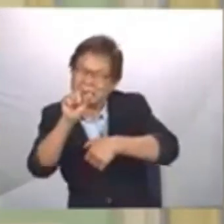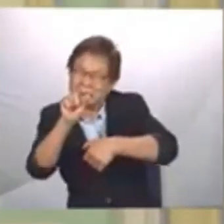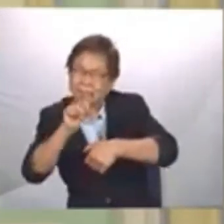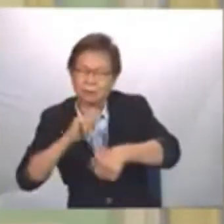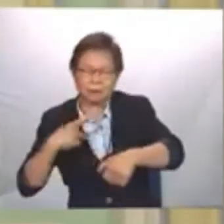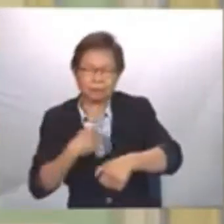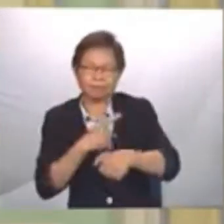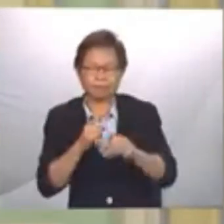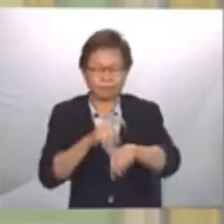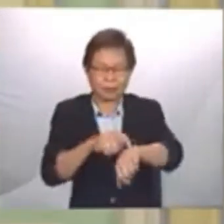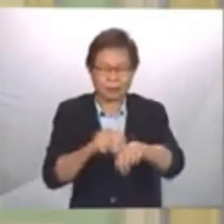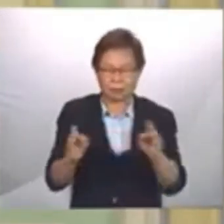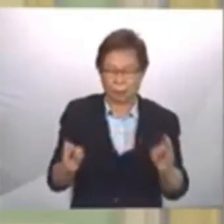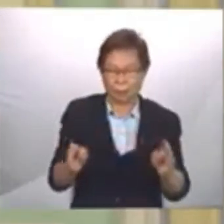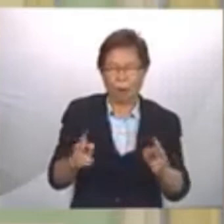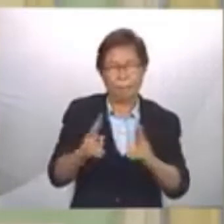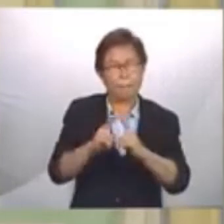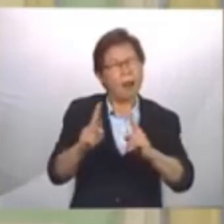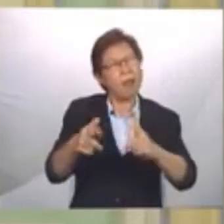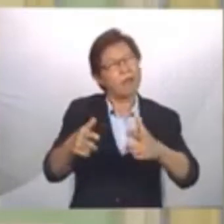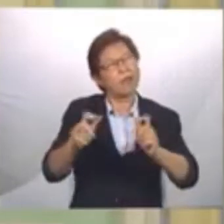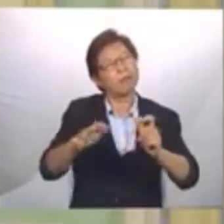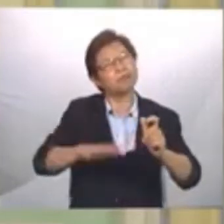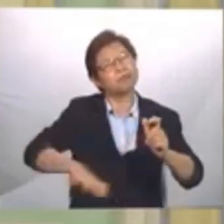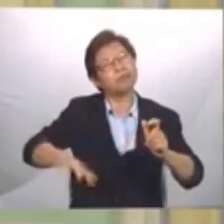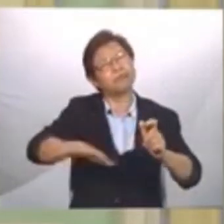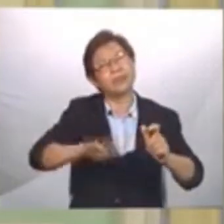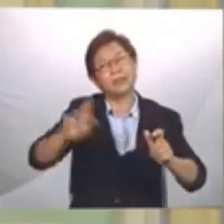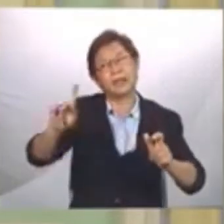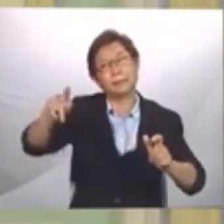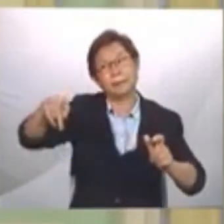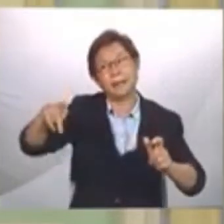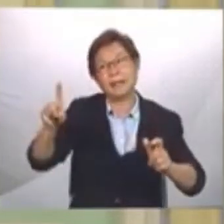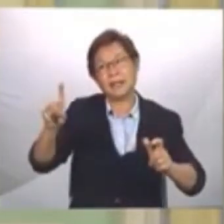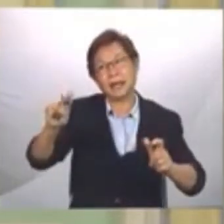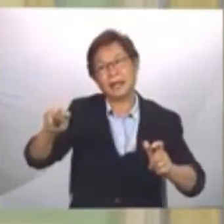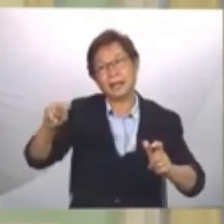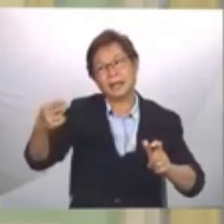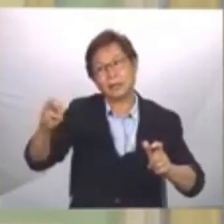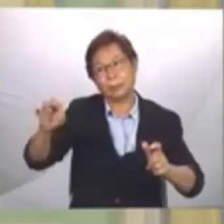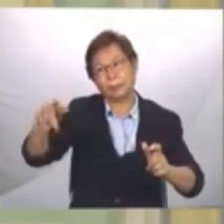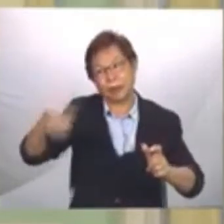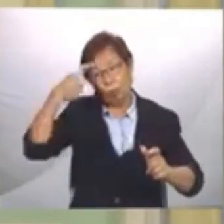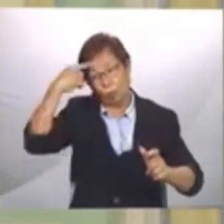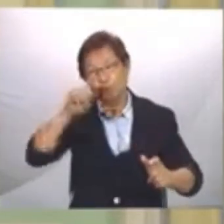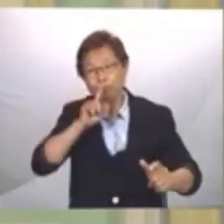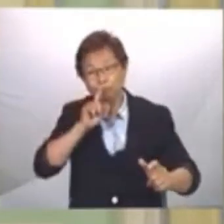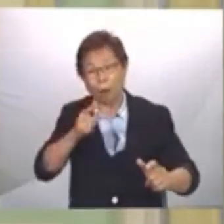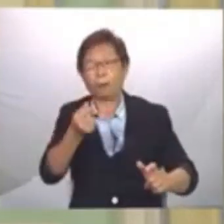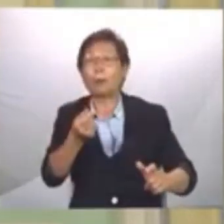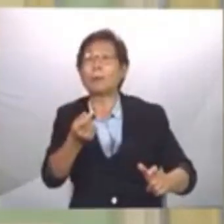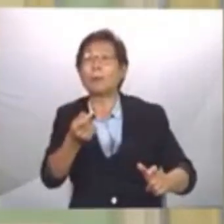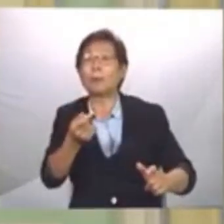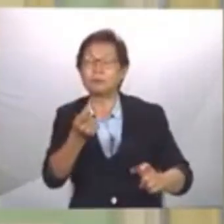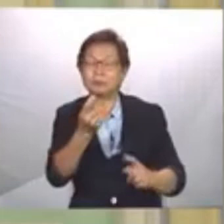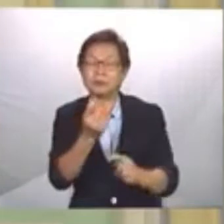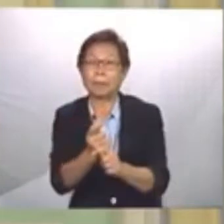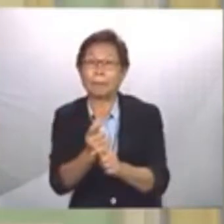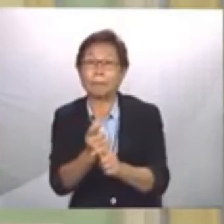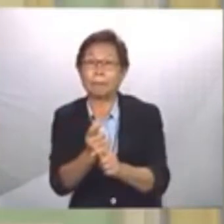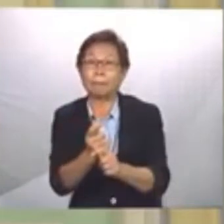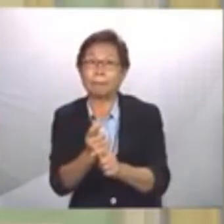tempoh paling cepat kepada KPDN HEP untuk memastikan harga yang ditetapkan